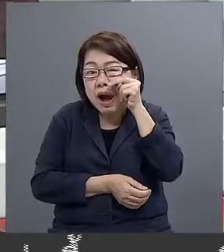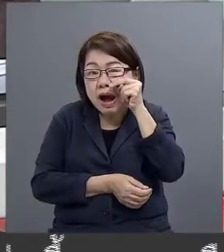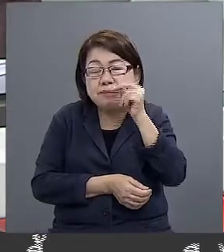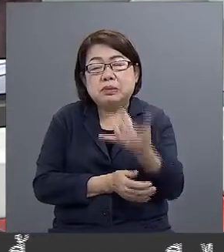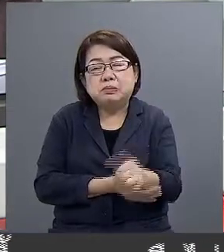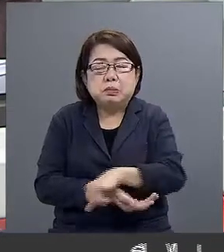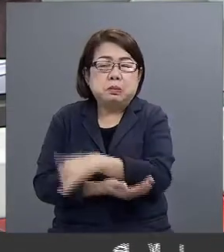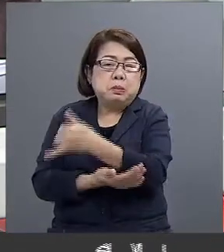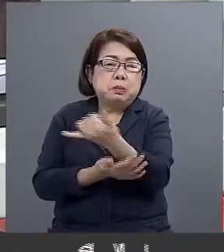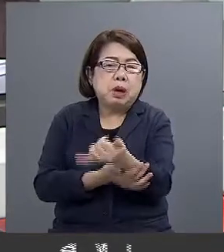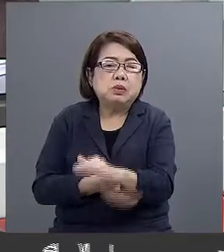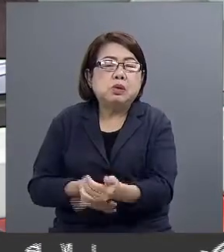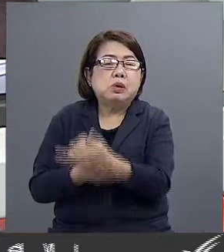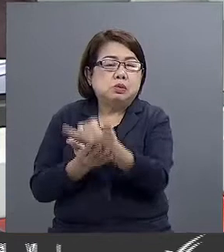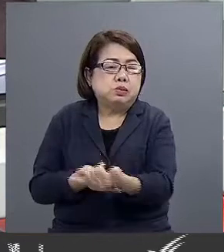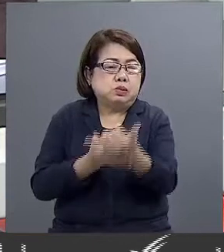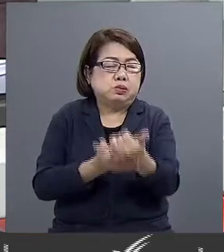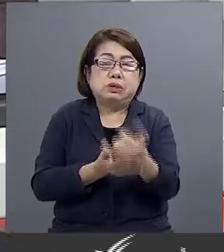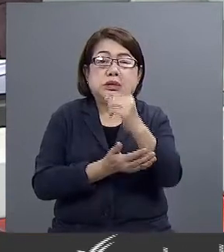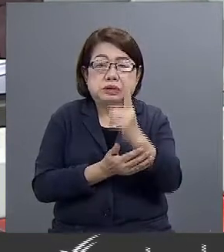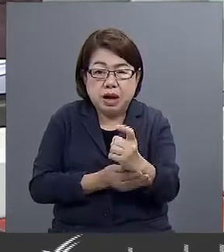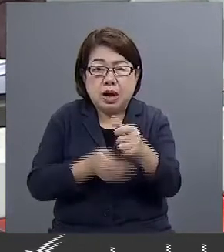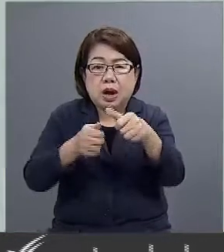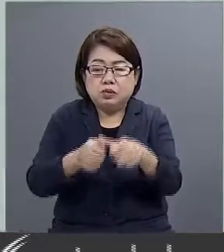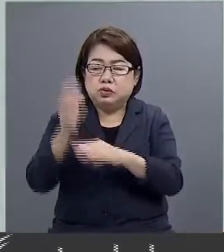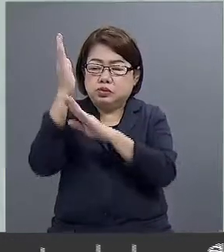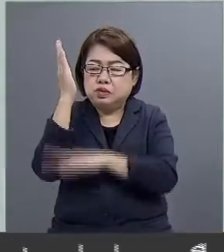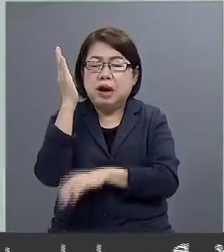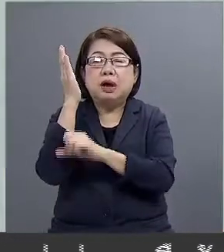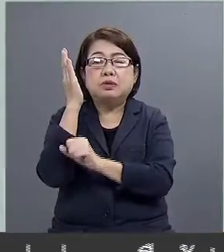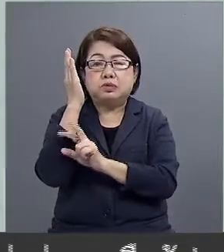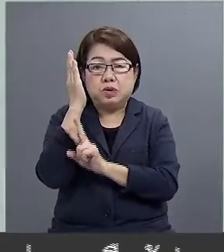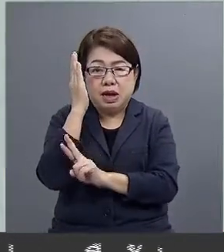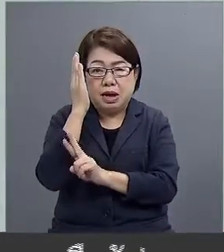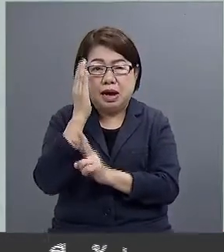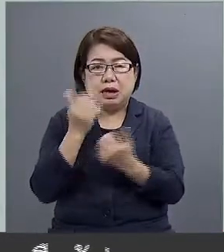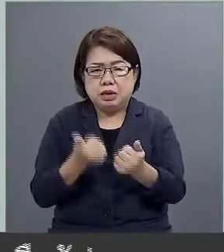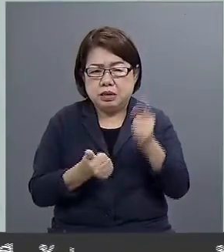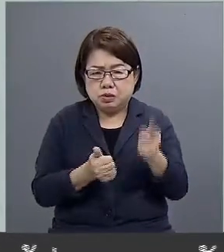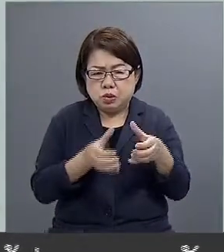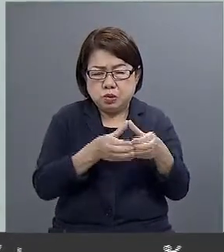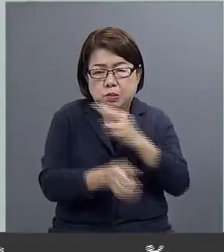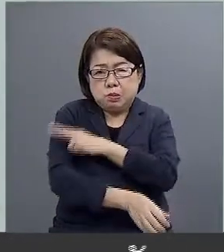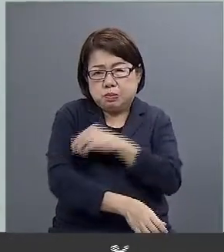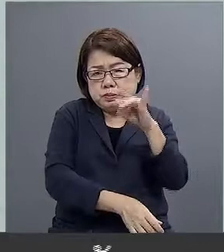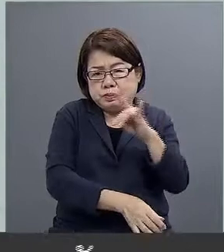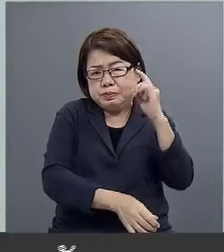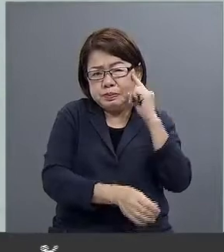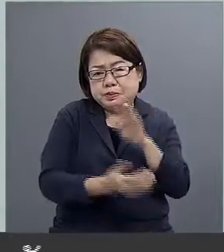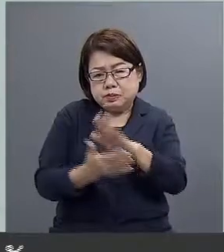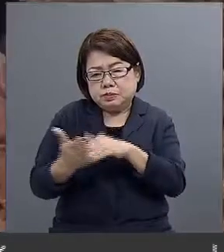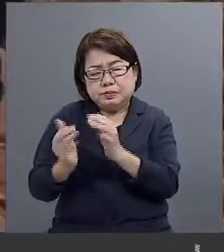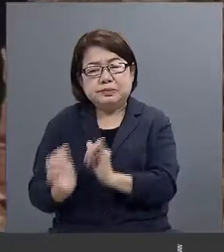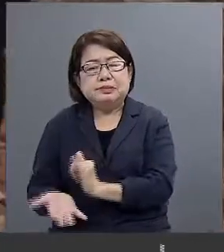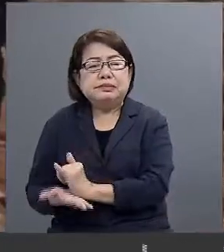บริเวณชายหาดในอำเภอเกาะสมุยจังหวัดสุราษฎร์ธานีค่ะแต่ว่าจำเป็นต้องวางแผนในการเคลื่อนย้ายซากวันรูดาร์ไปยังจุดที่เหมาะสม